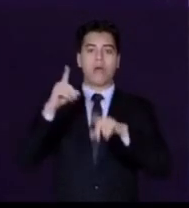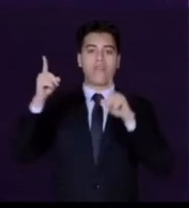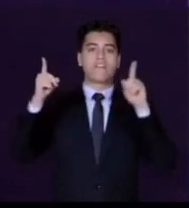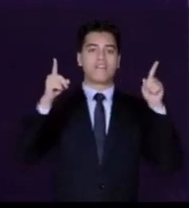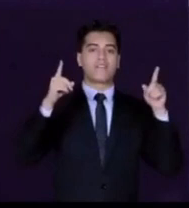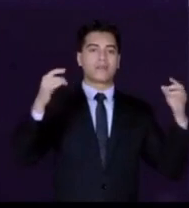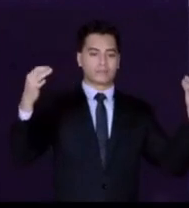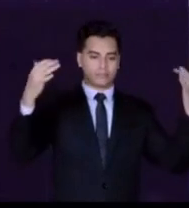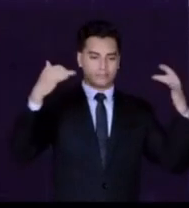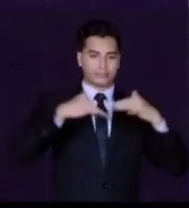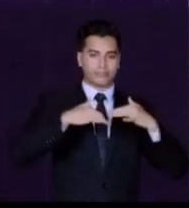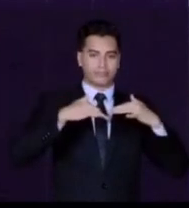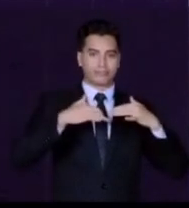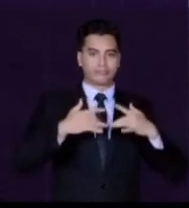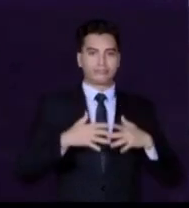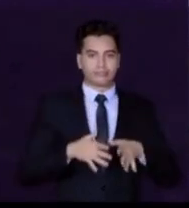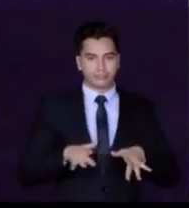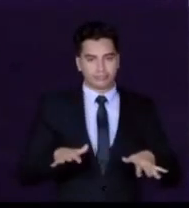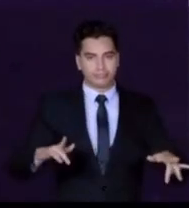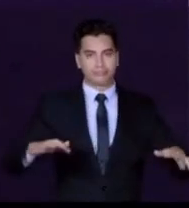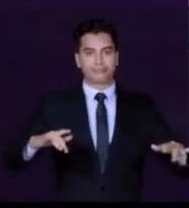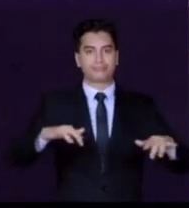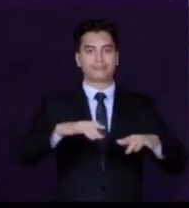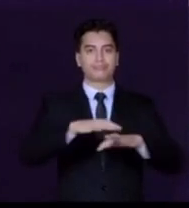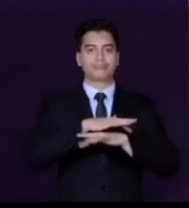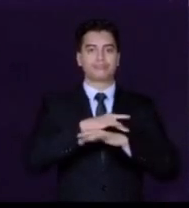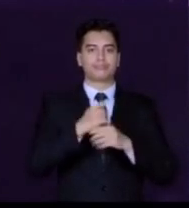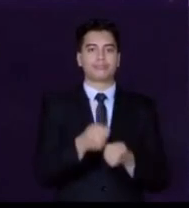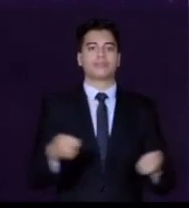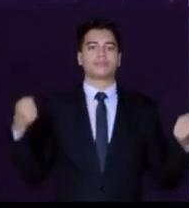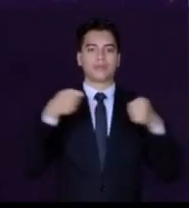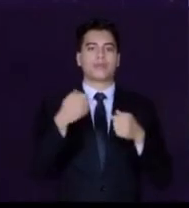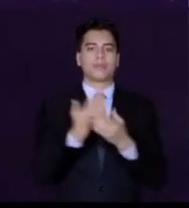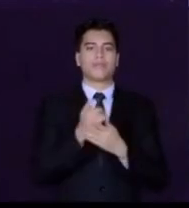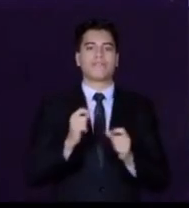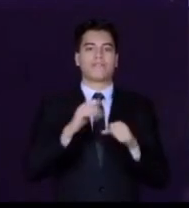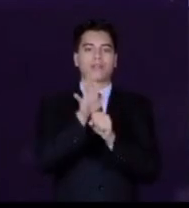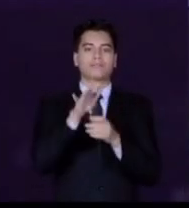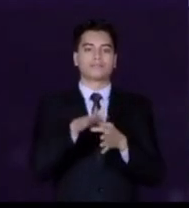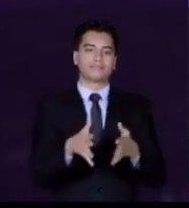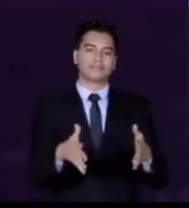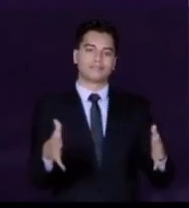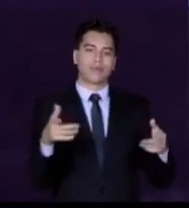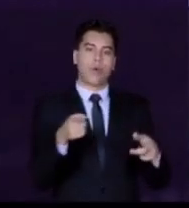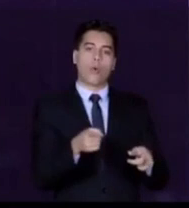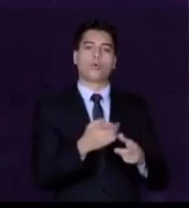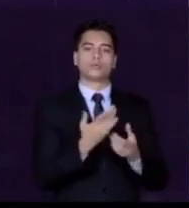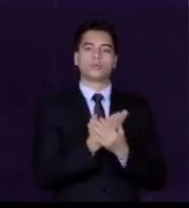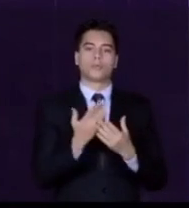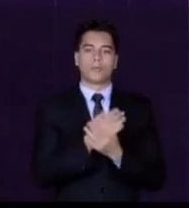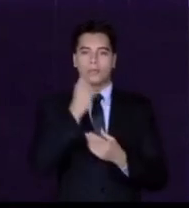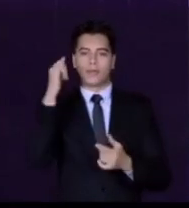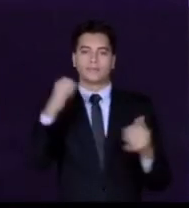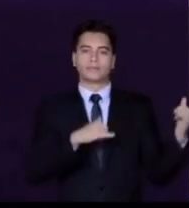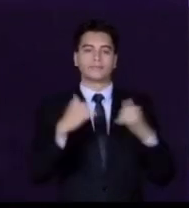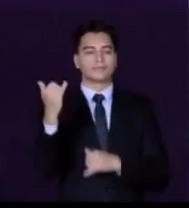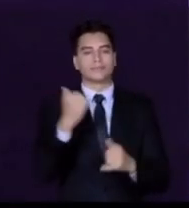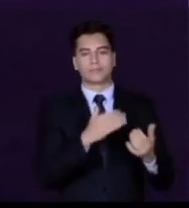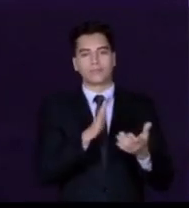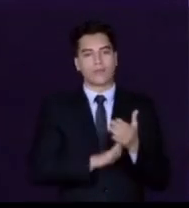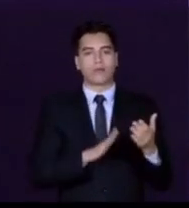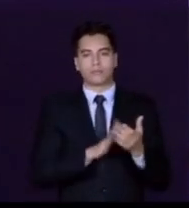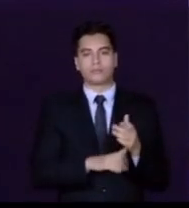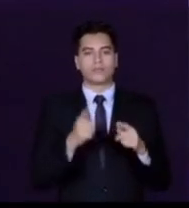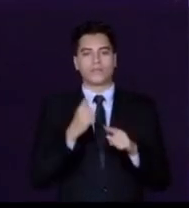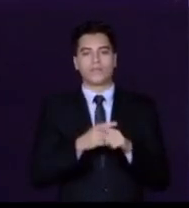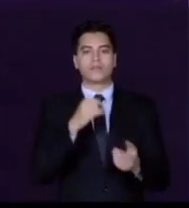بتأمن بالعولمة، بتأمن بعدم الهوية وعدم السيادة وعدم الحدود، وطبعا هذه الأيديولوجية كانت مسؤولة